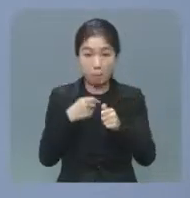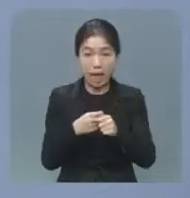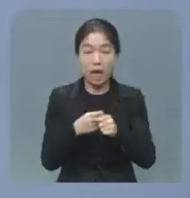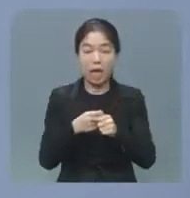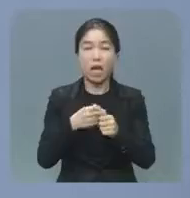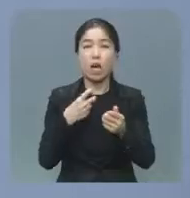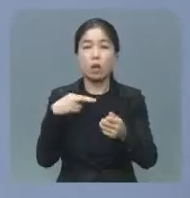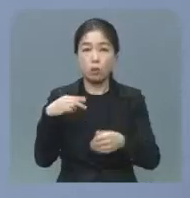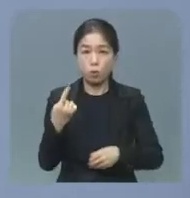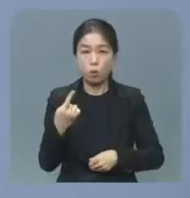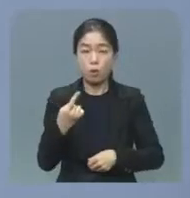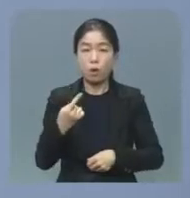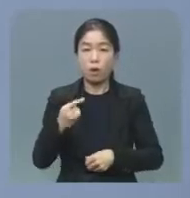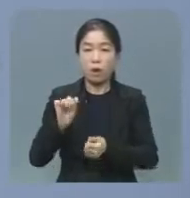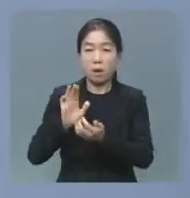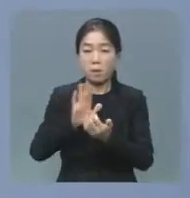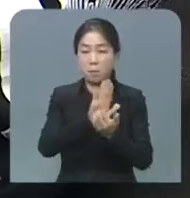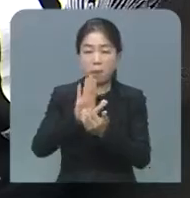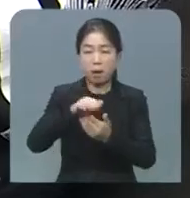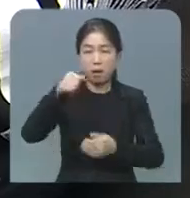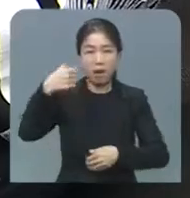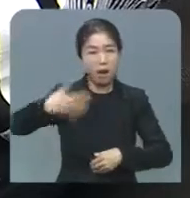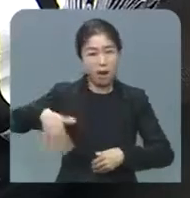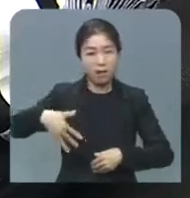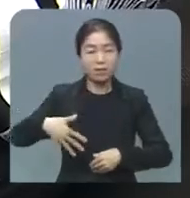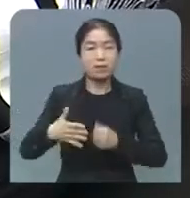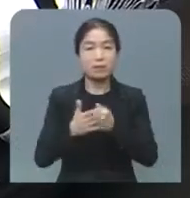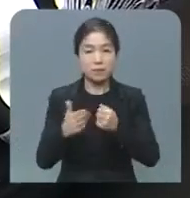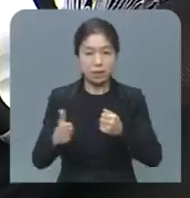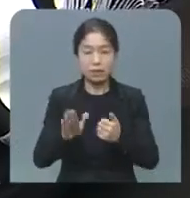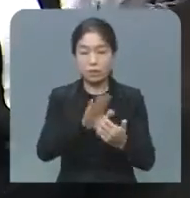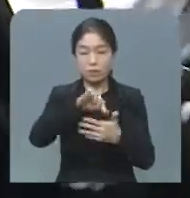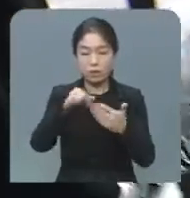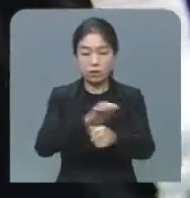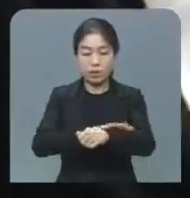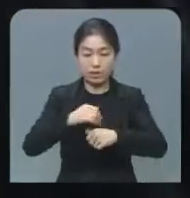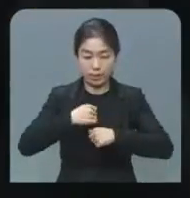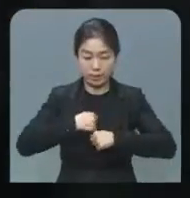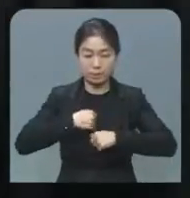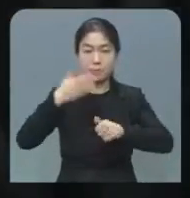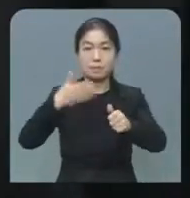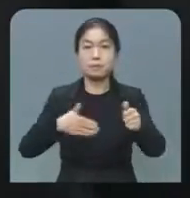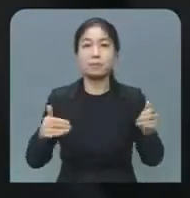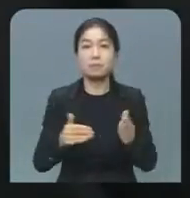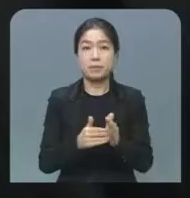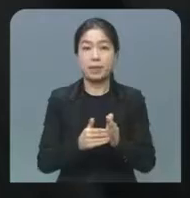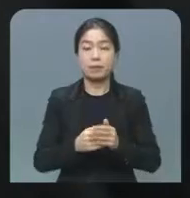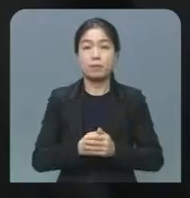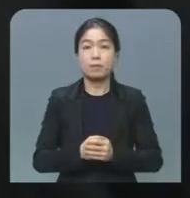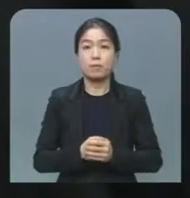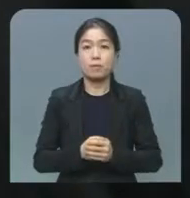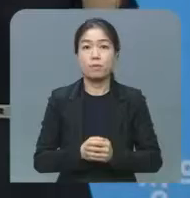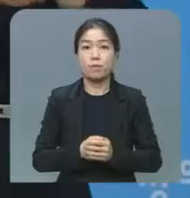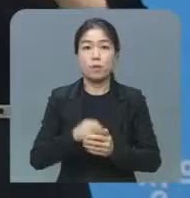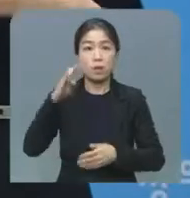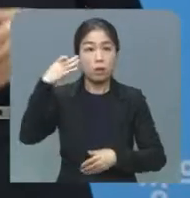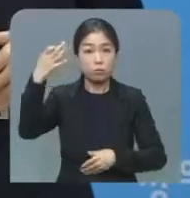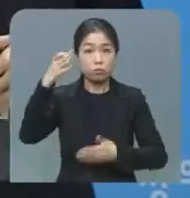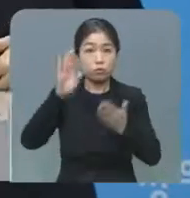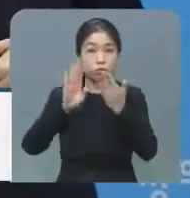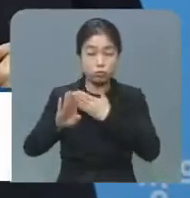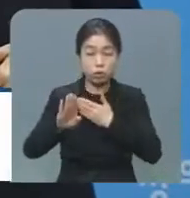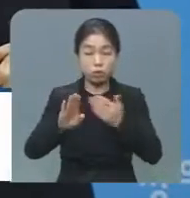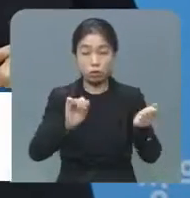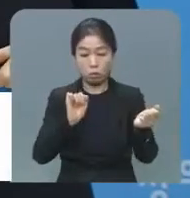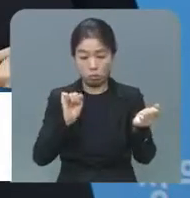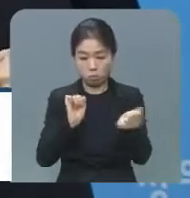하더라도 항체가 형성되지 않을 수 있다며 방역 수칙 준수를 거듭 당부했습니다 2주후에 라 하더라도 활용될 수